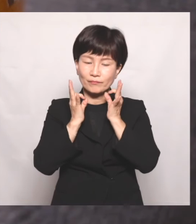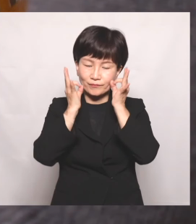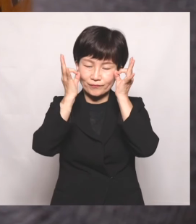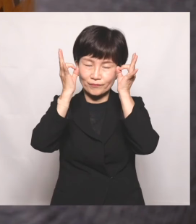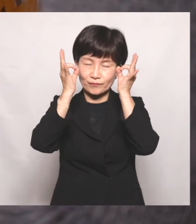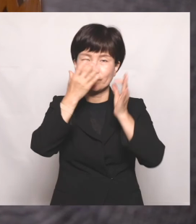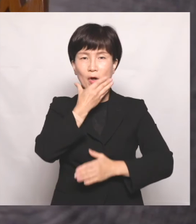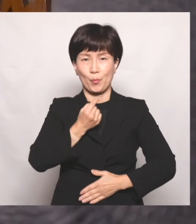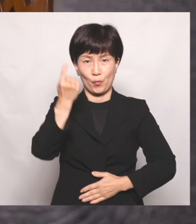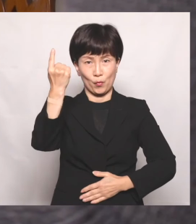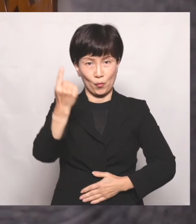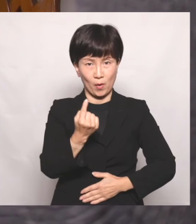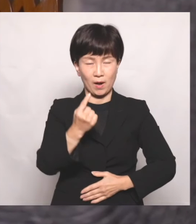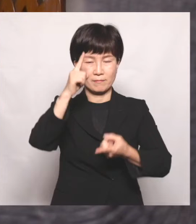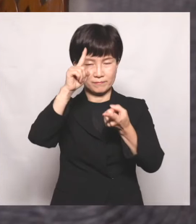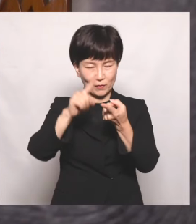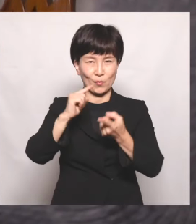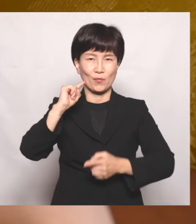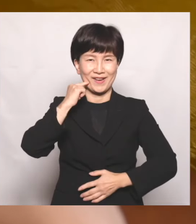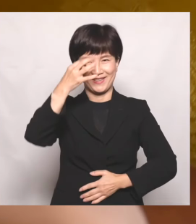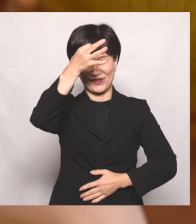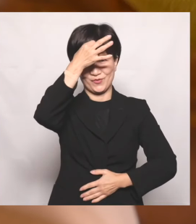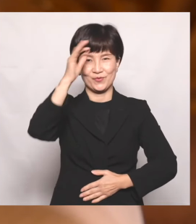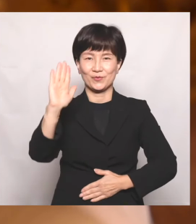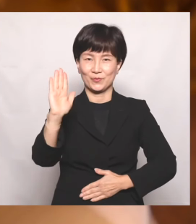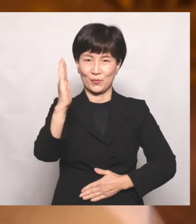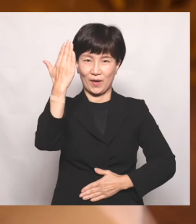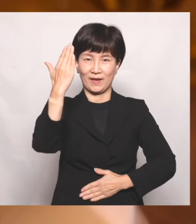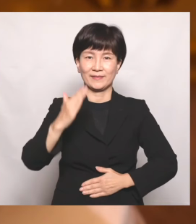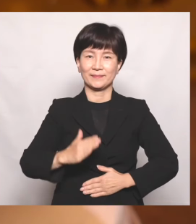정성은 행복이 되고 그대로 예술이 됩니다.